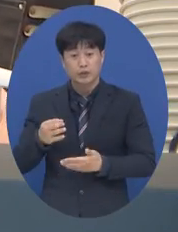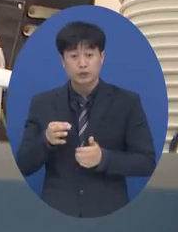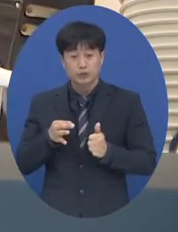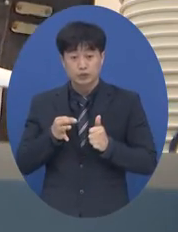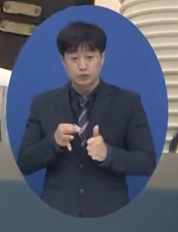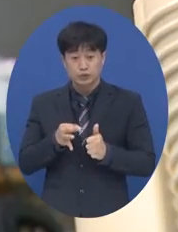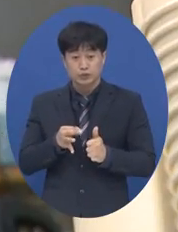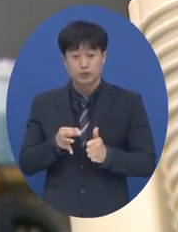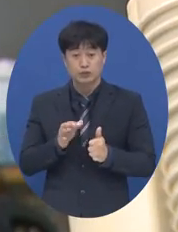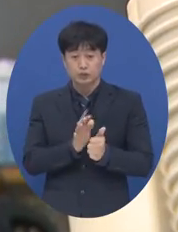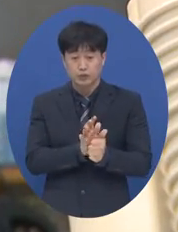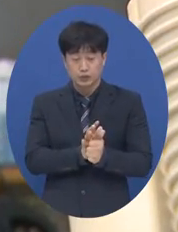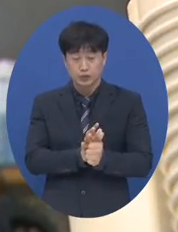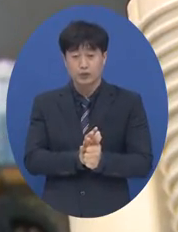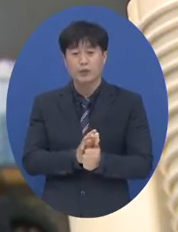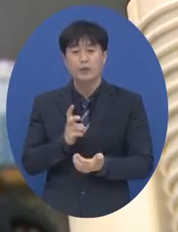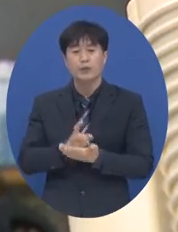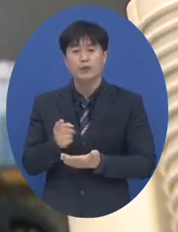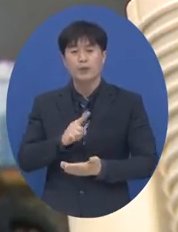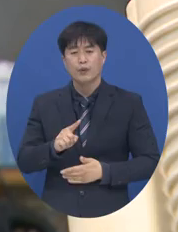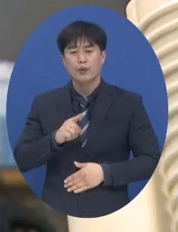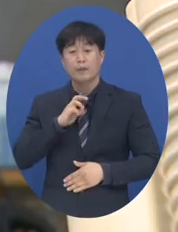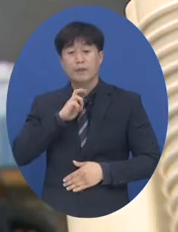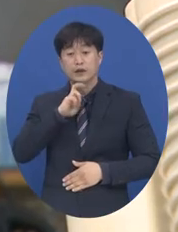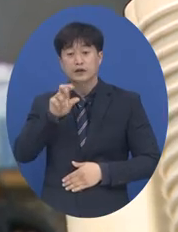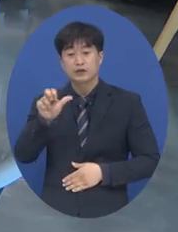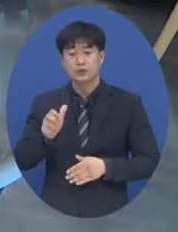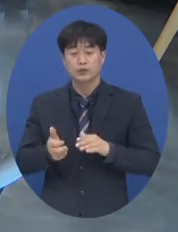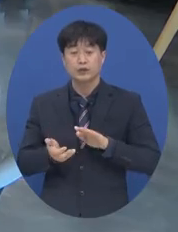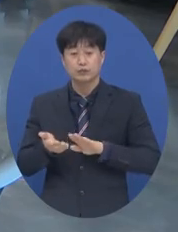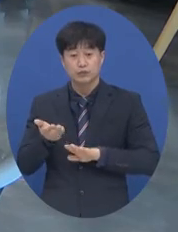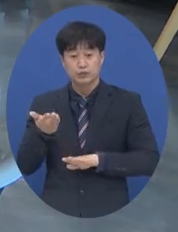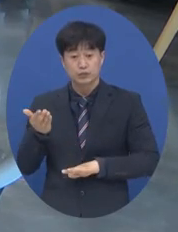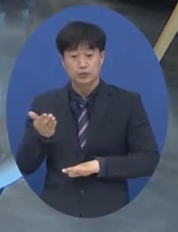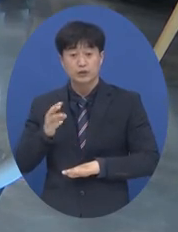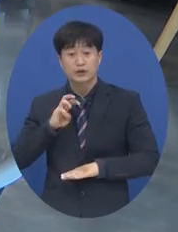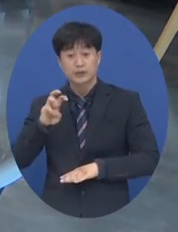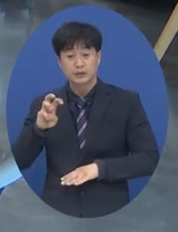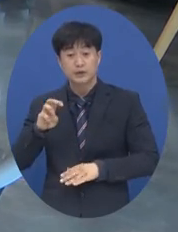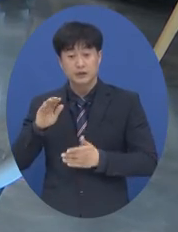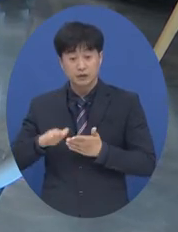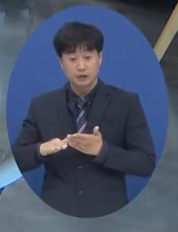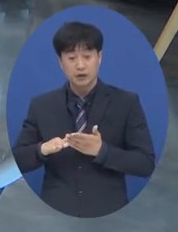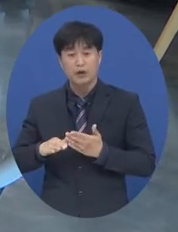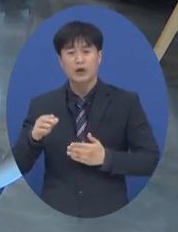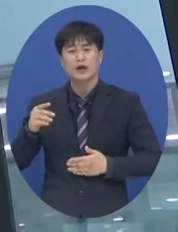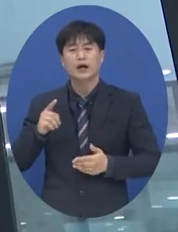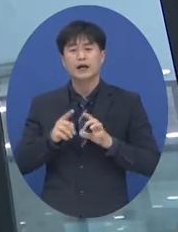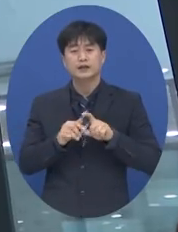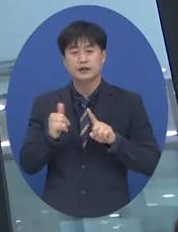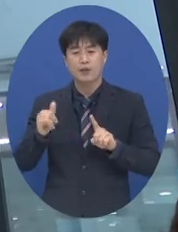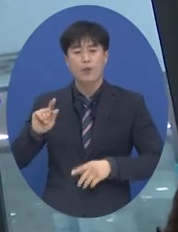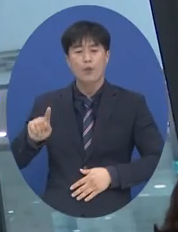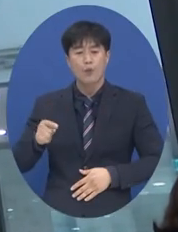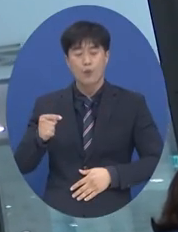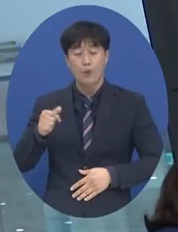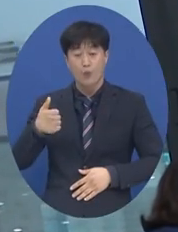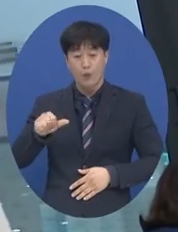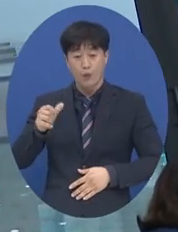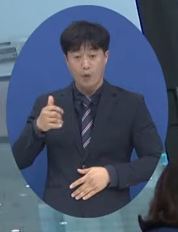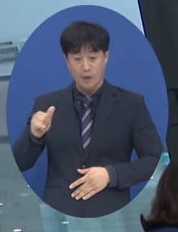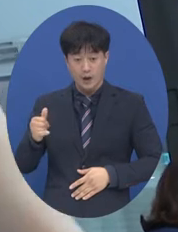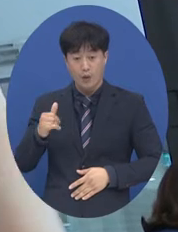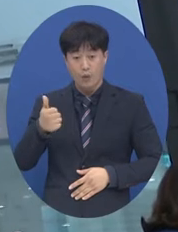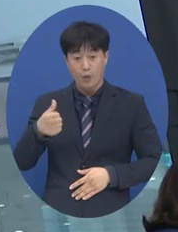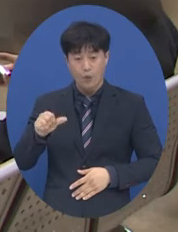지원 조례안은 경기 지역 만 25세에서 34세 청년을 대상으로 1인당 500만 원까지 빌려주는